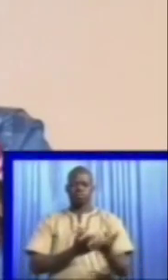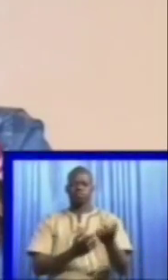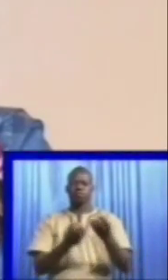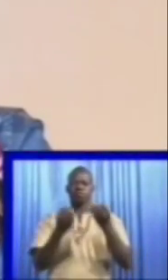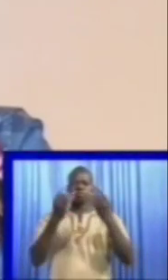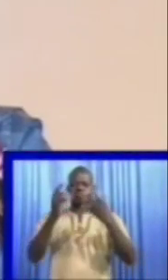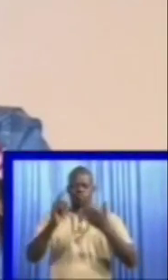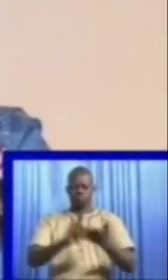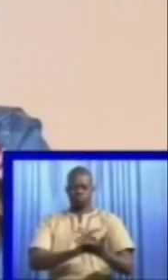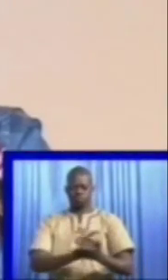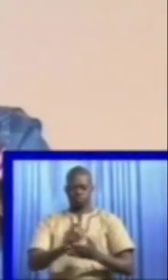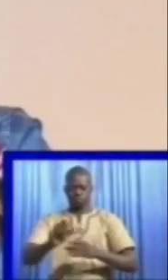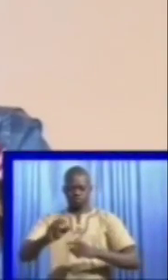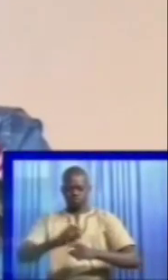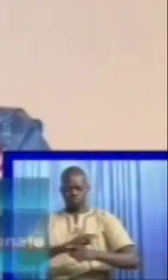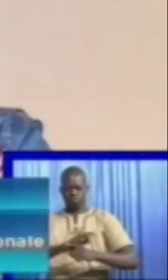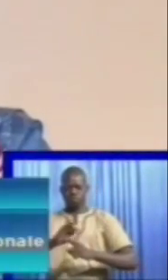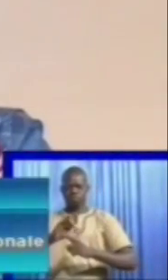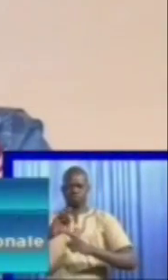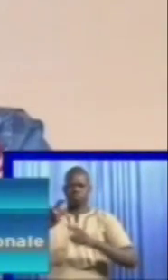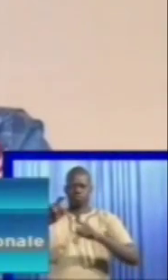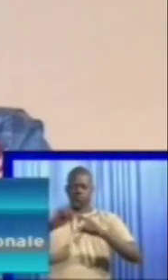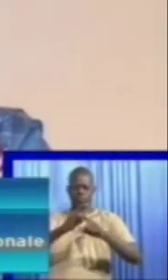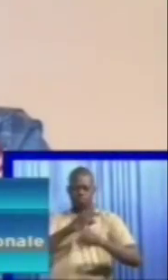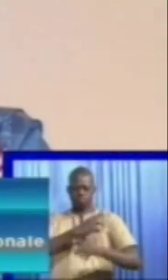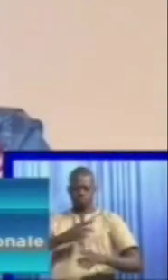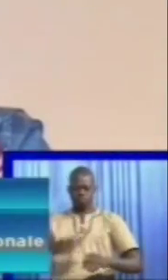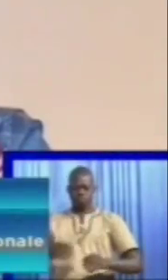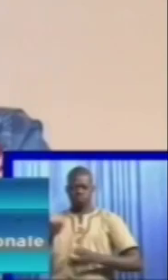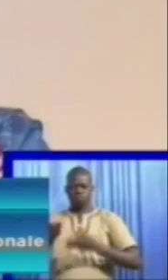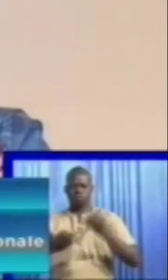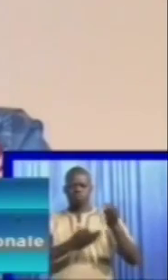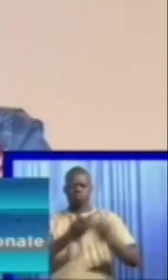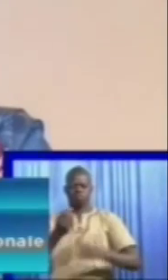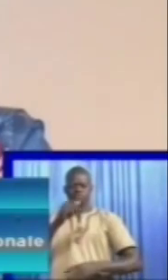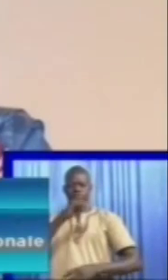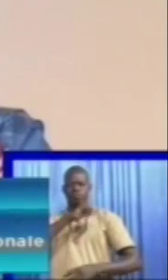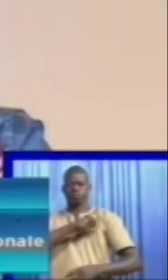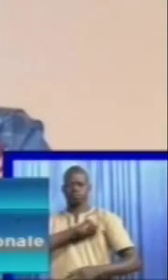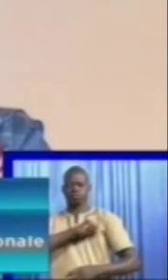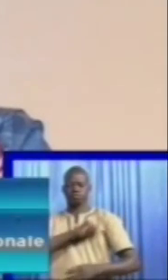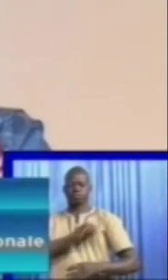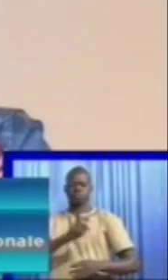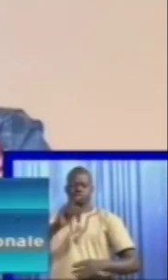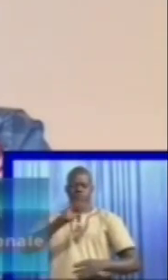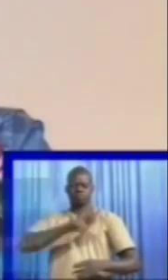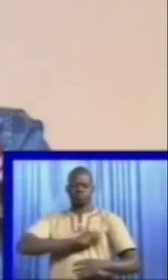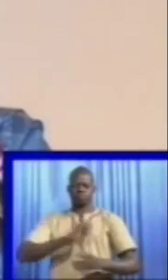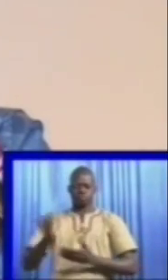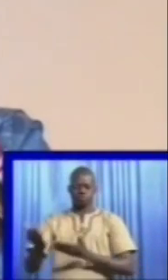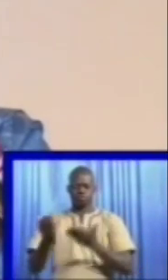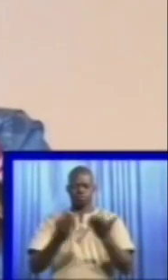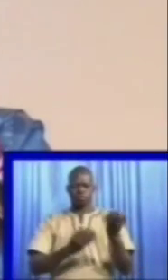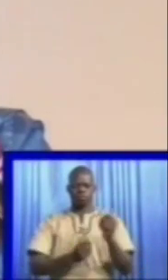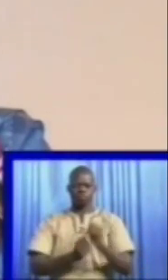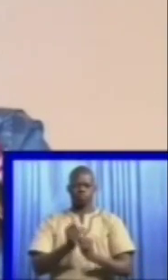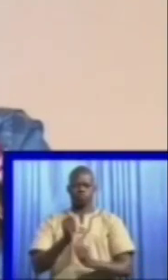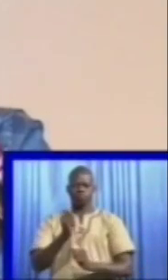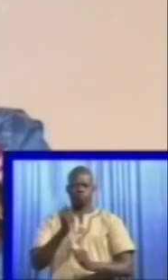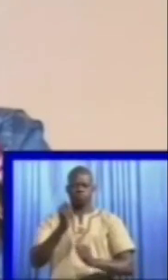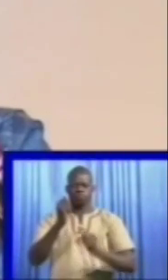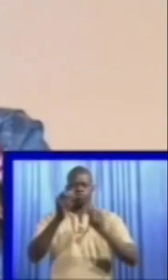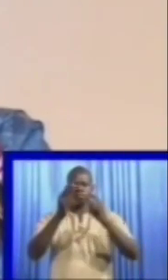séminaires de formation sur l'intranet parlementaire, fonctionnement et avantages. Convaincu qu'il apportera un plus